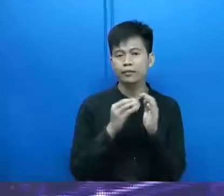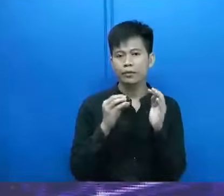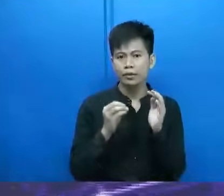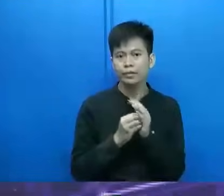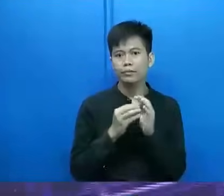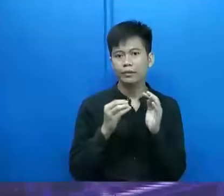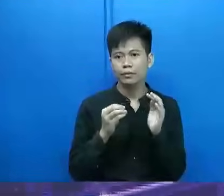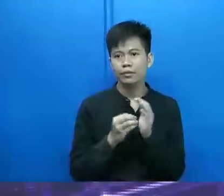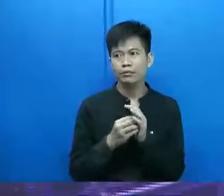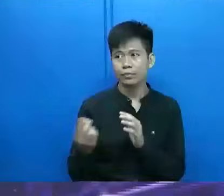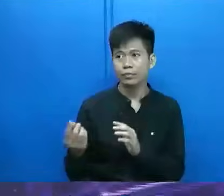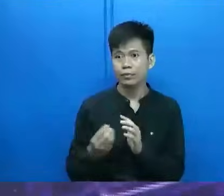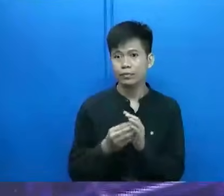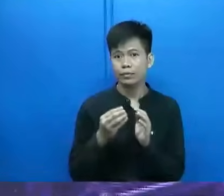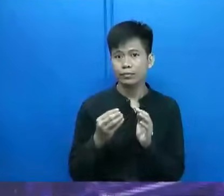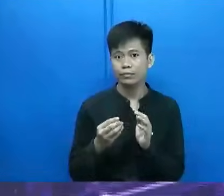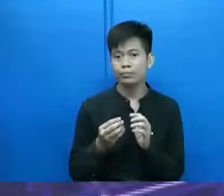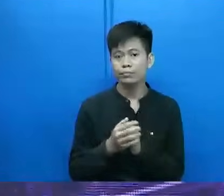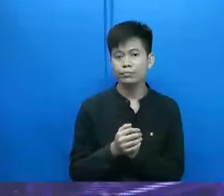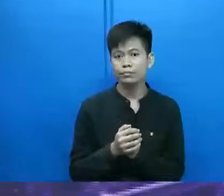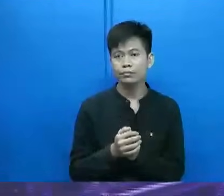Astaghfirullahaladzim, alladzi la ilaha illa huwa al-hayyul qayyum wa natubu ilayh.